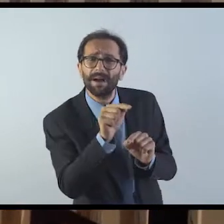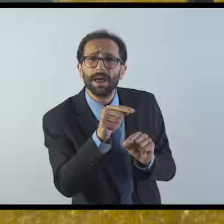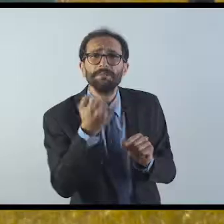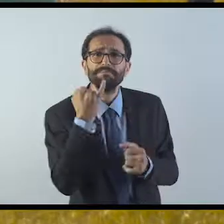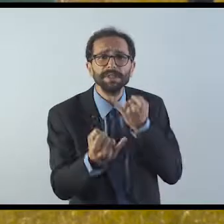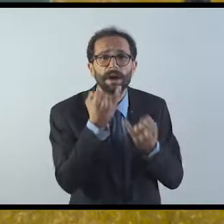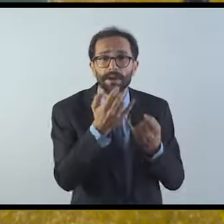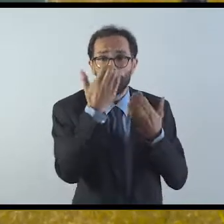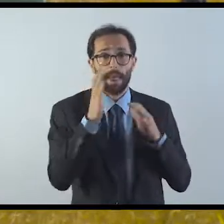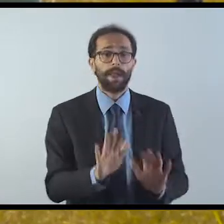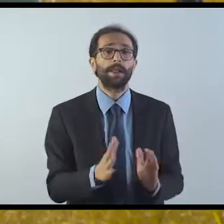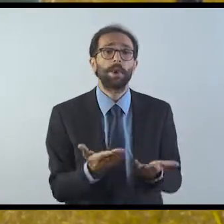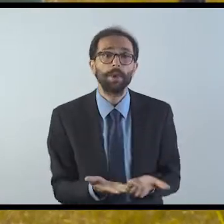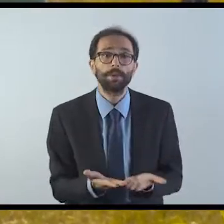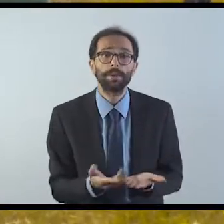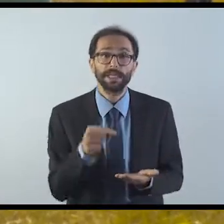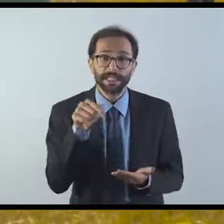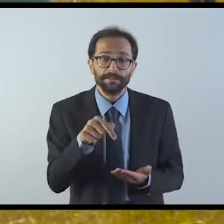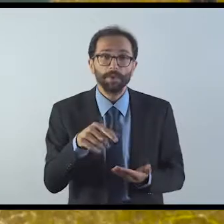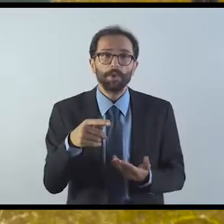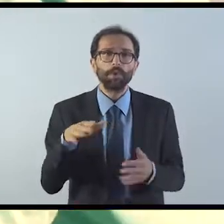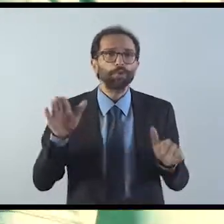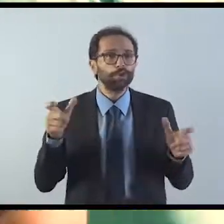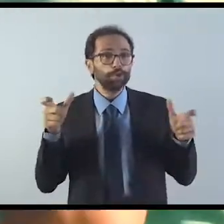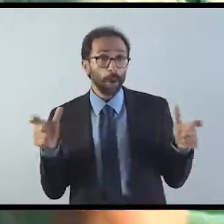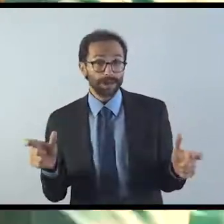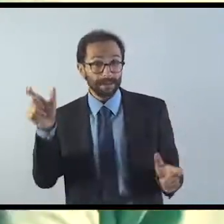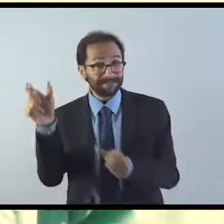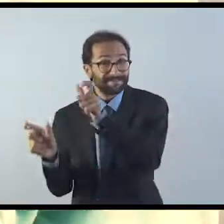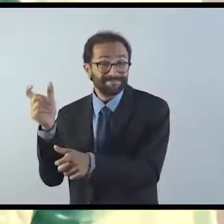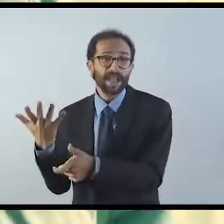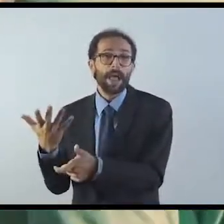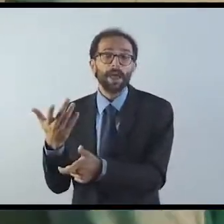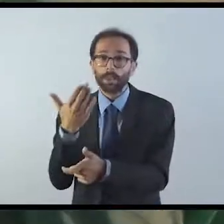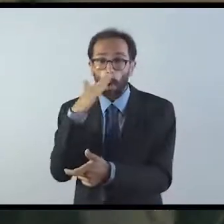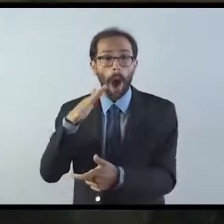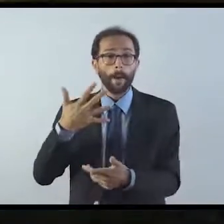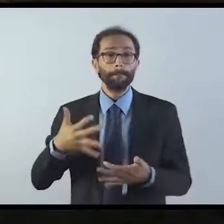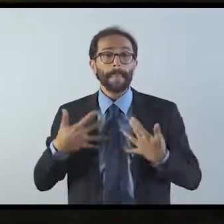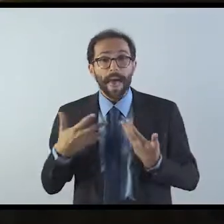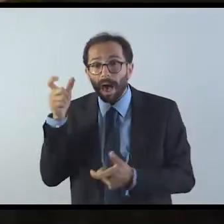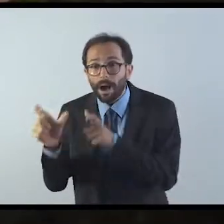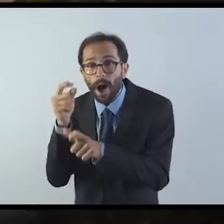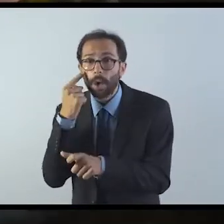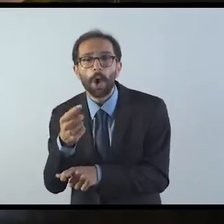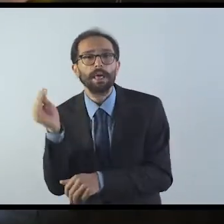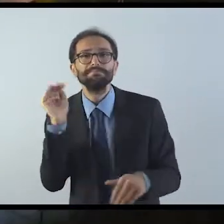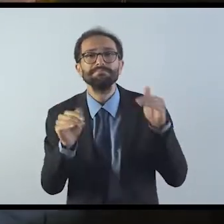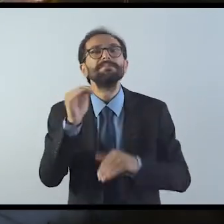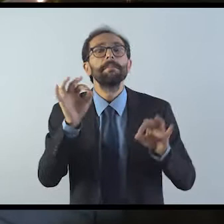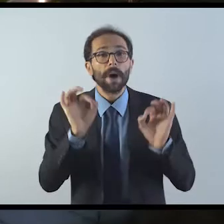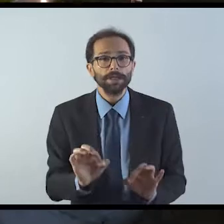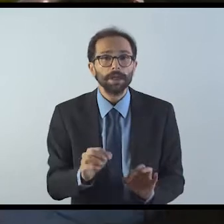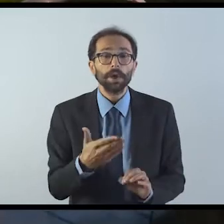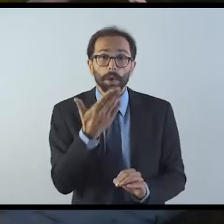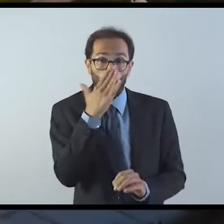gözlemcileri ve doğa meraklılarının Uğrak alanlarından Biri haline gelmiştir ve doğa koruma ve milli parklar